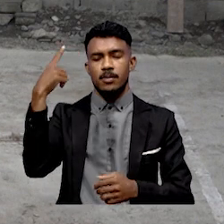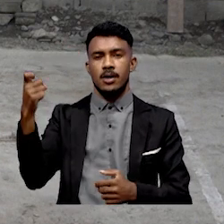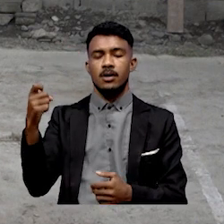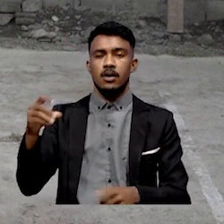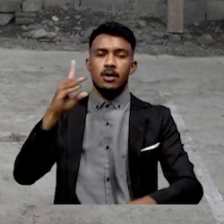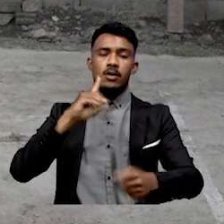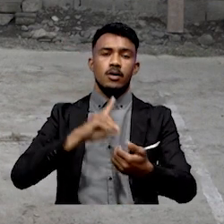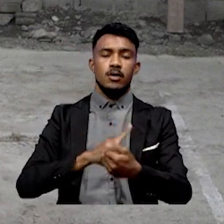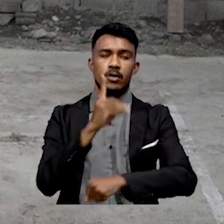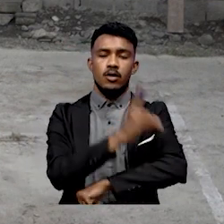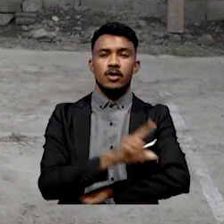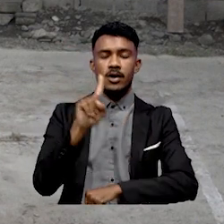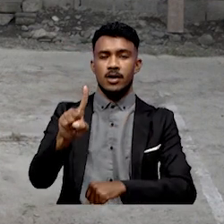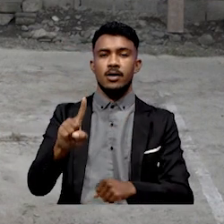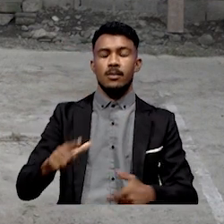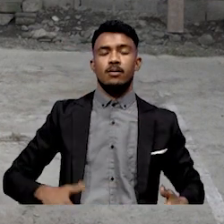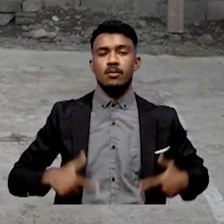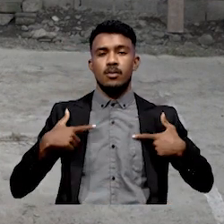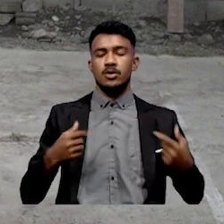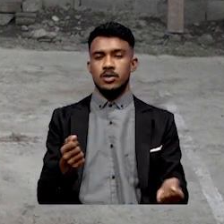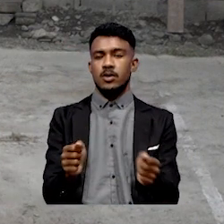ida bele moris o dignu, ia fating nebe